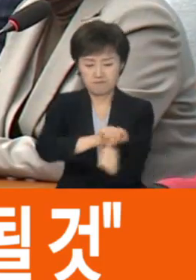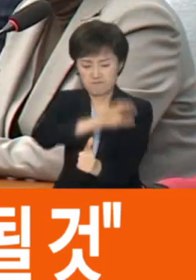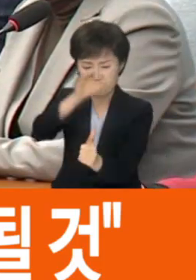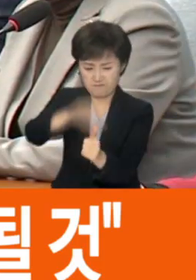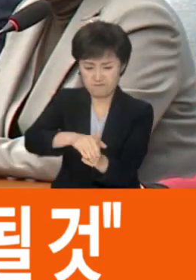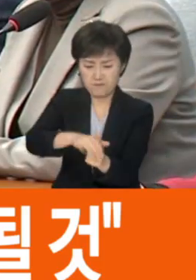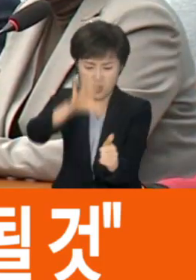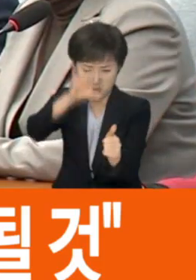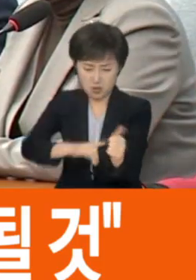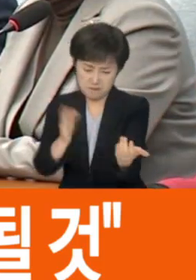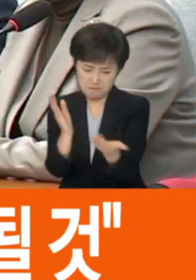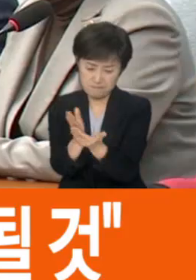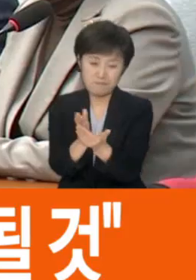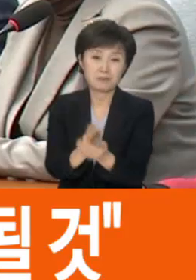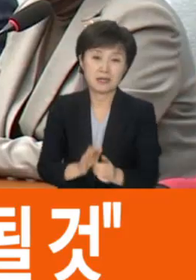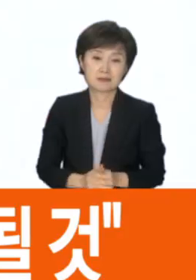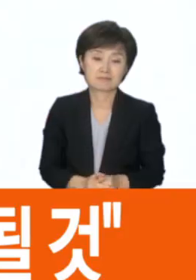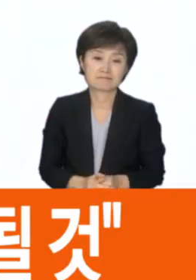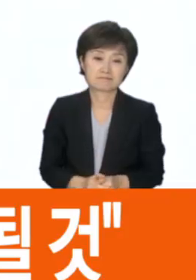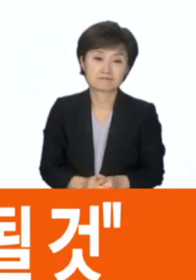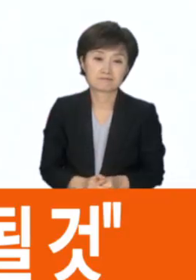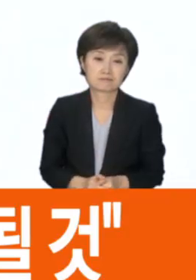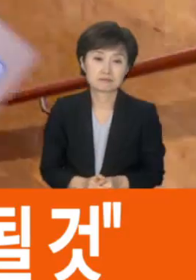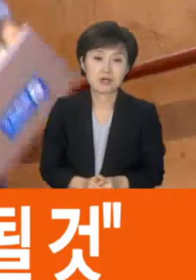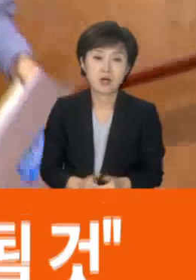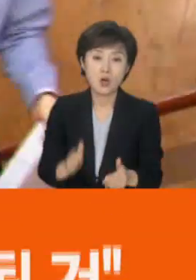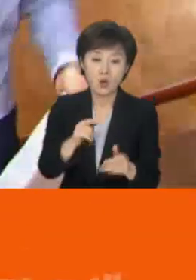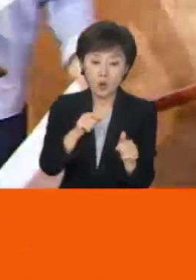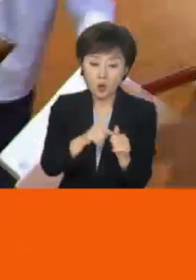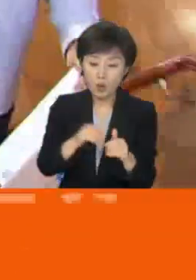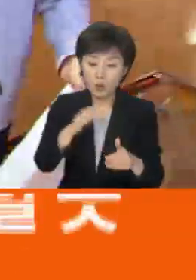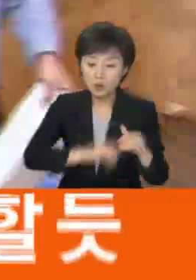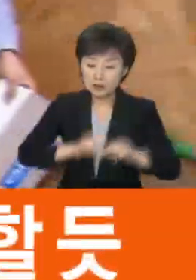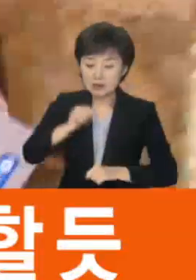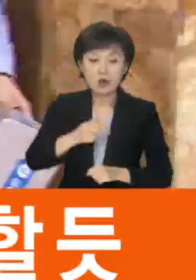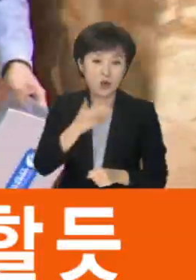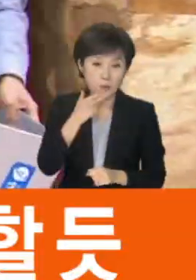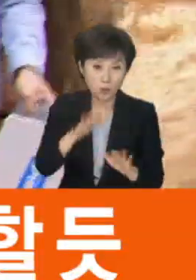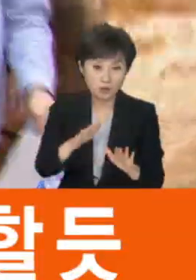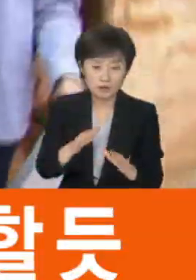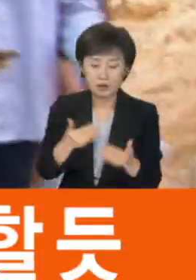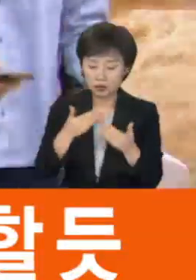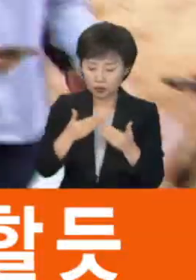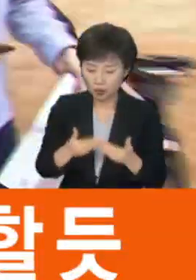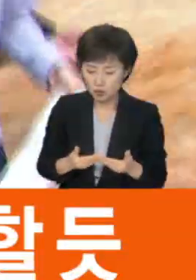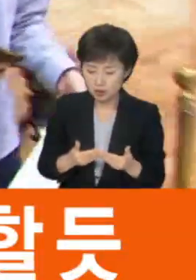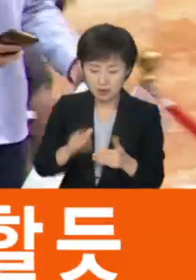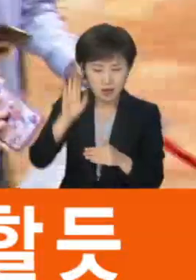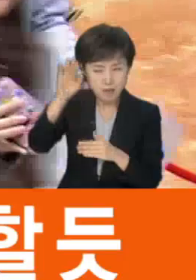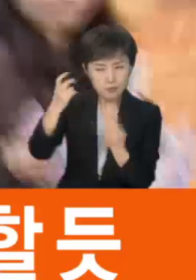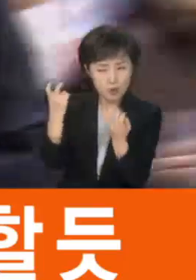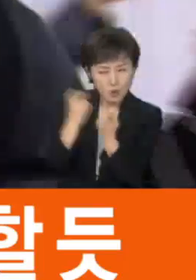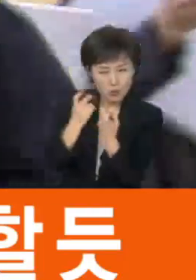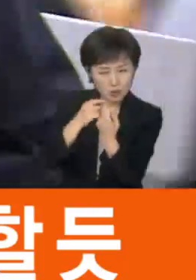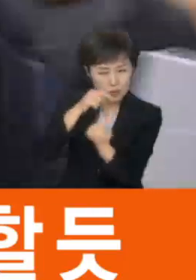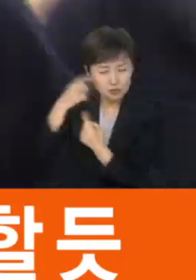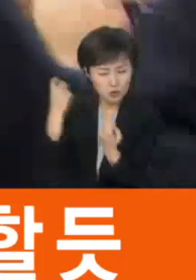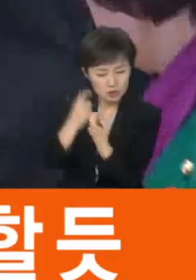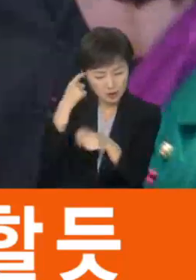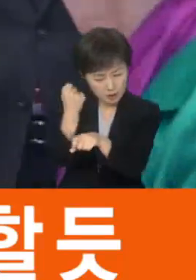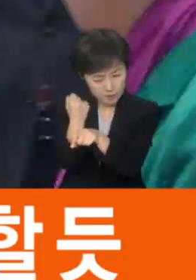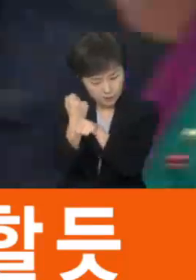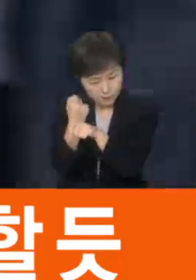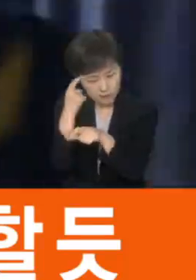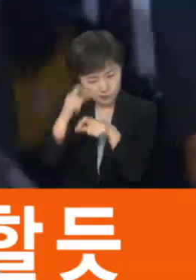될 수 있다고 거듭 강조했습니다. 공식 일정을 잡지 않은 한 전 장관, 조용히 비대위 구성과 운영 방안에 대한